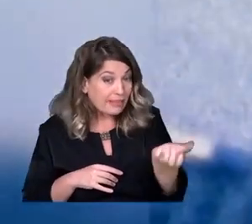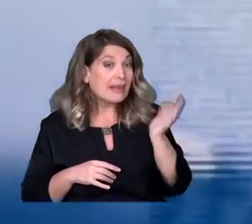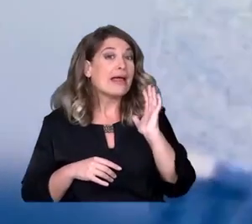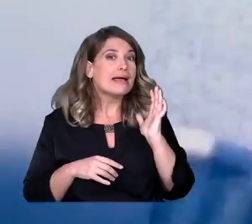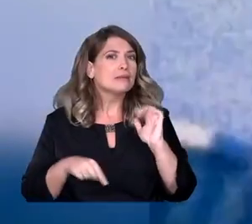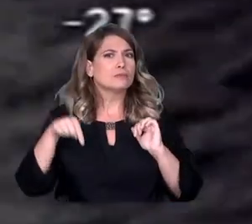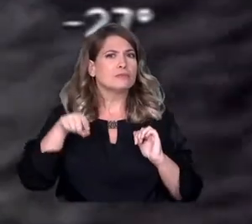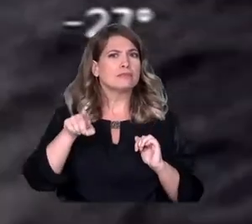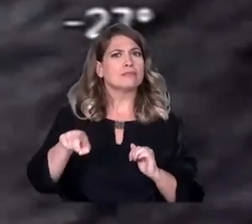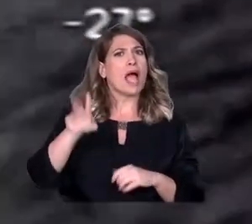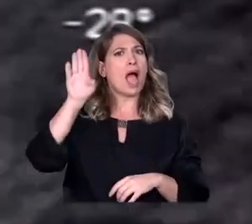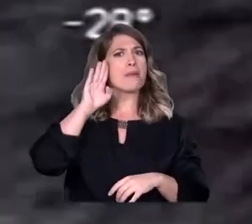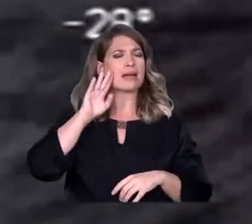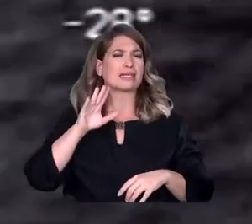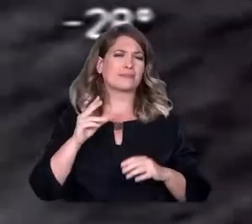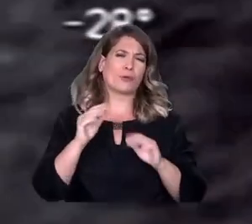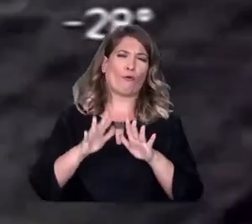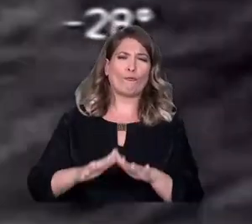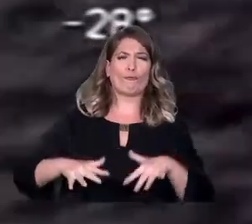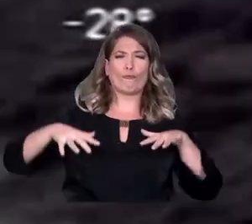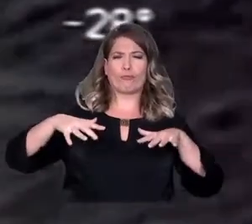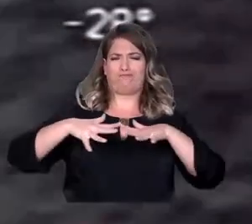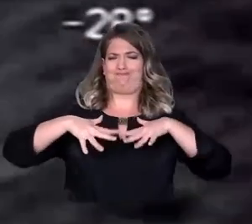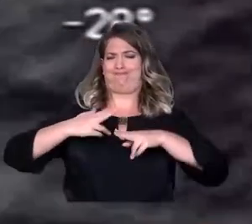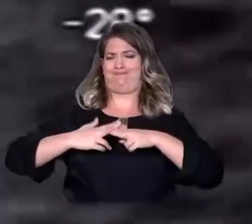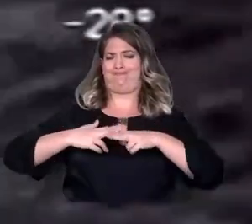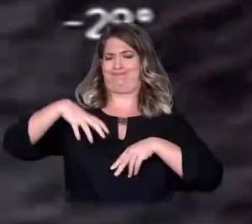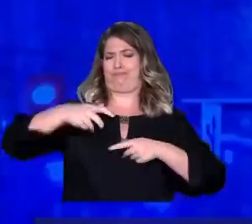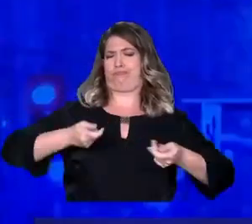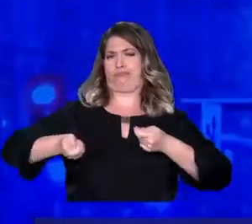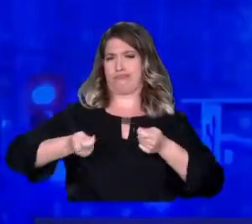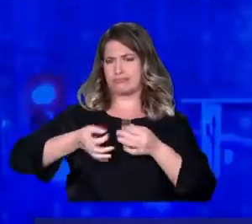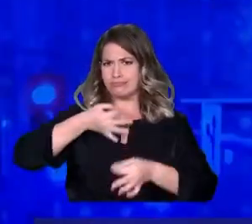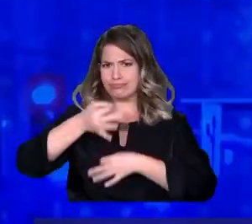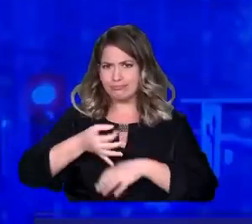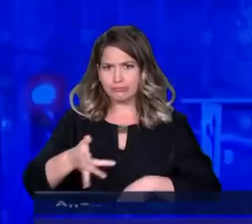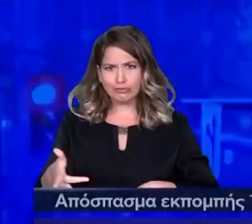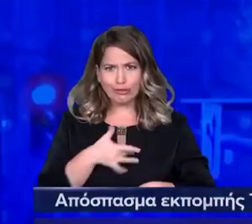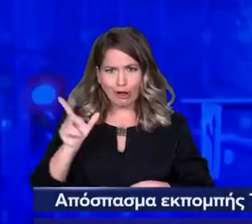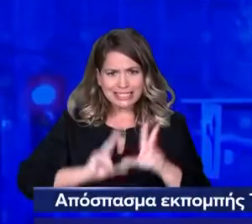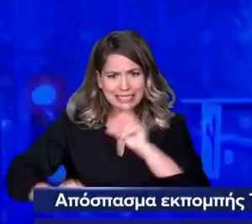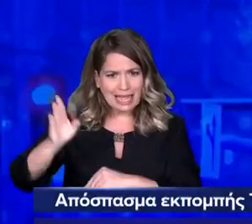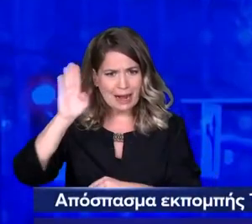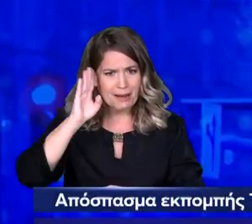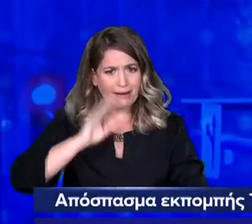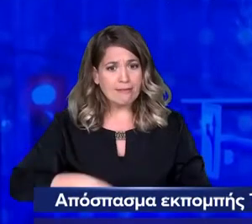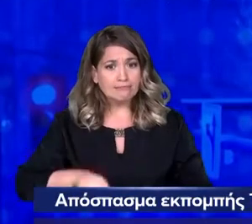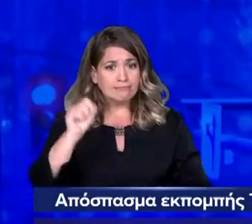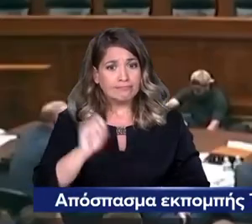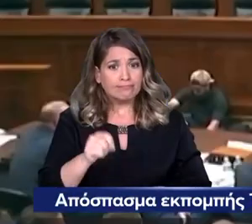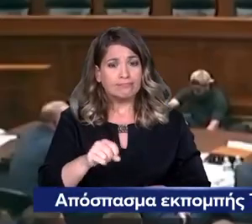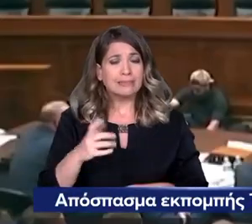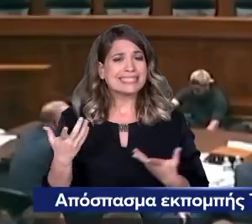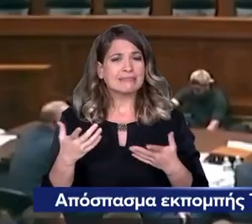Κογκρέσο. Τα όσα ακούστηκαν ξεπερνούν και ταινία επιστημονικής φαντασίας. Underwater space aliens. Boebert's on the